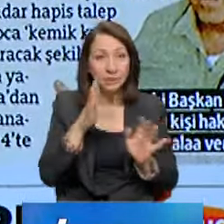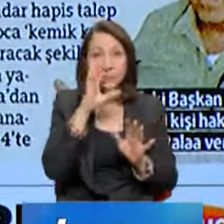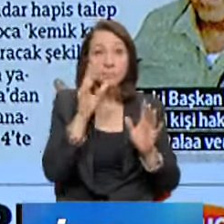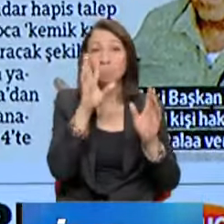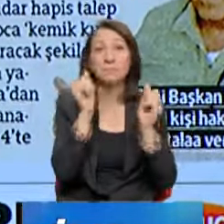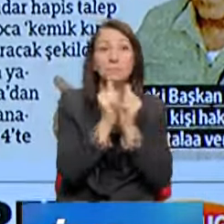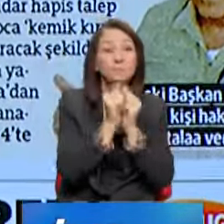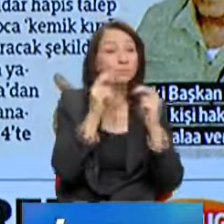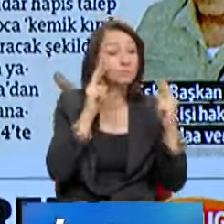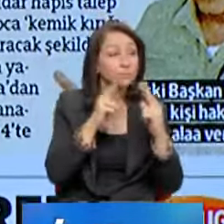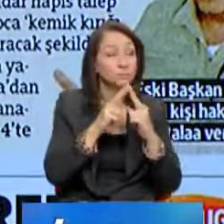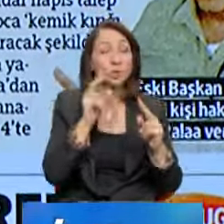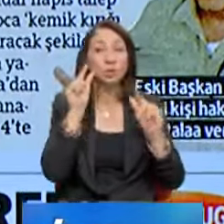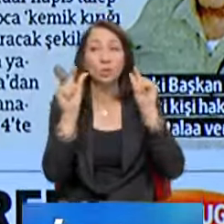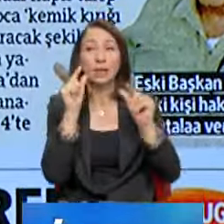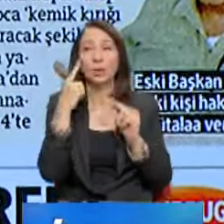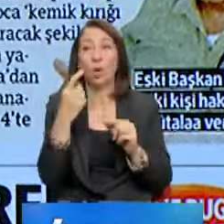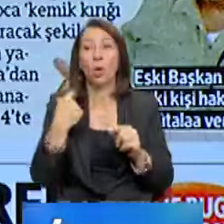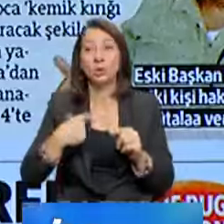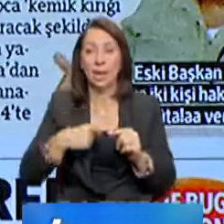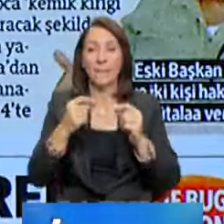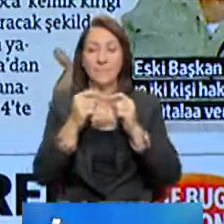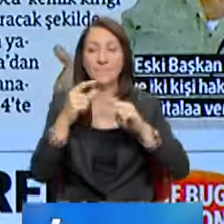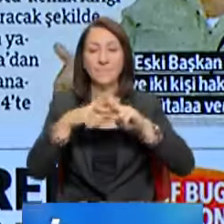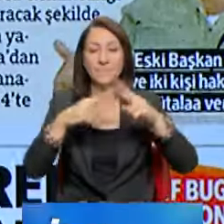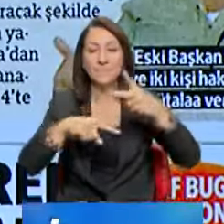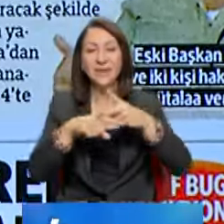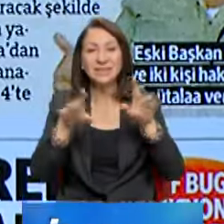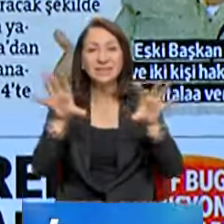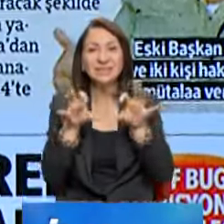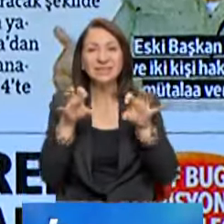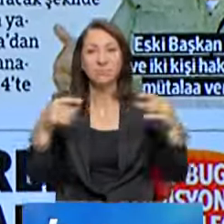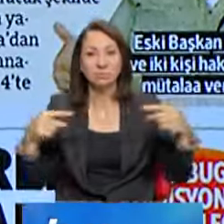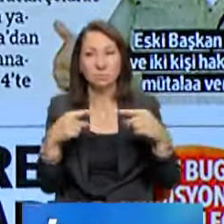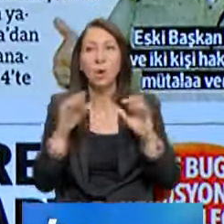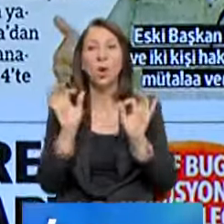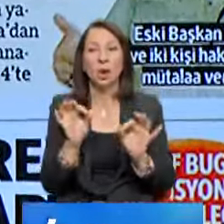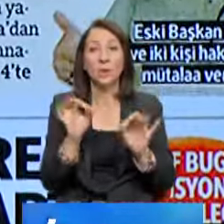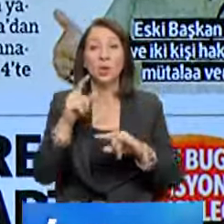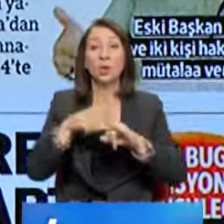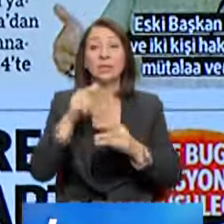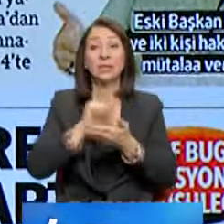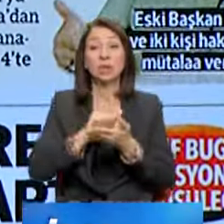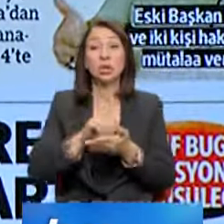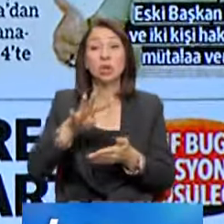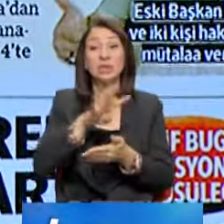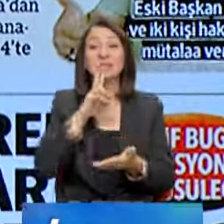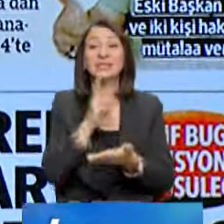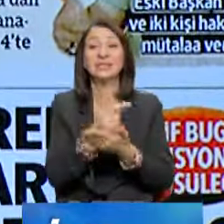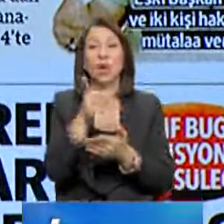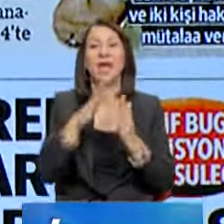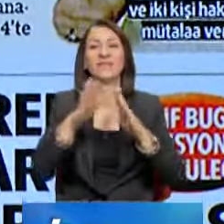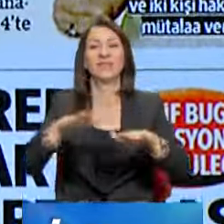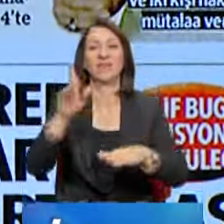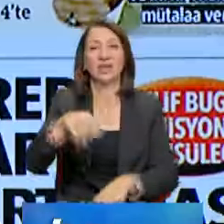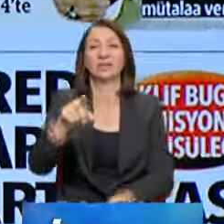kimlerle konuştuğu şüpheliler bakımından özellikle bas çakışmaları çok önemliydi diyor ve Hürriyet gazetesi dördü kesin o evdeydi